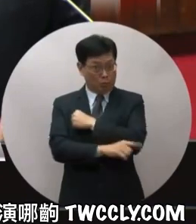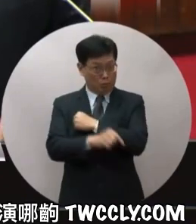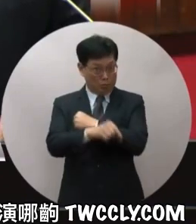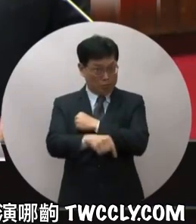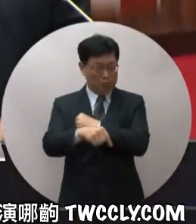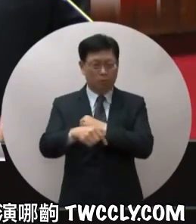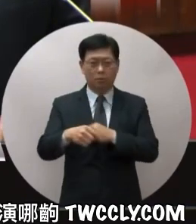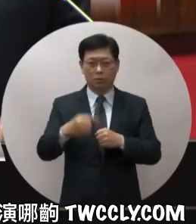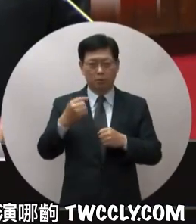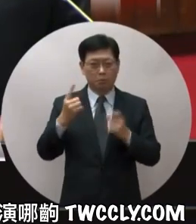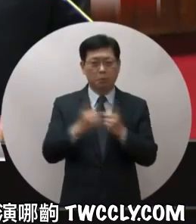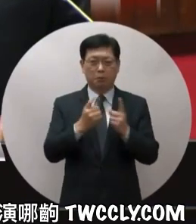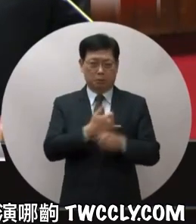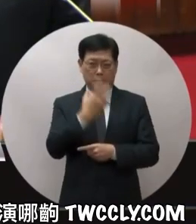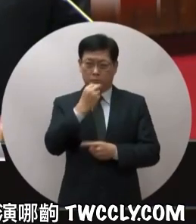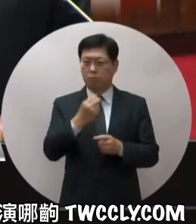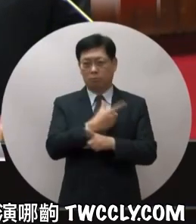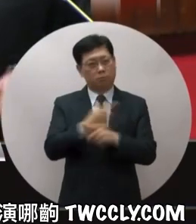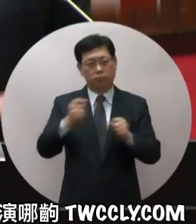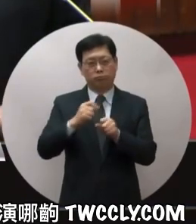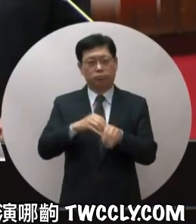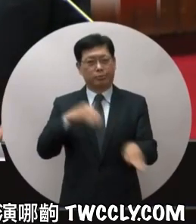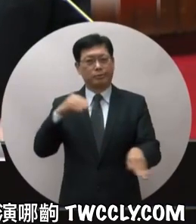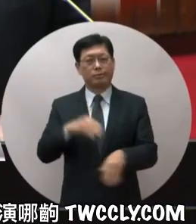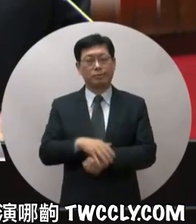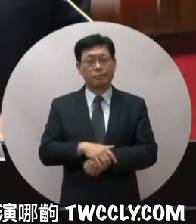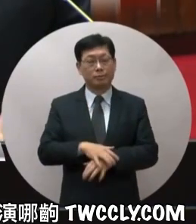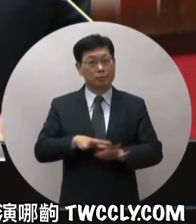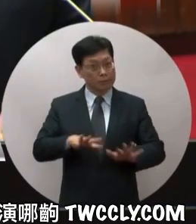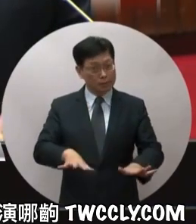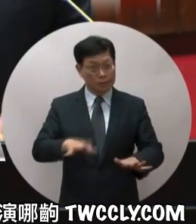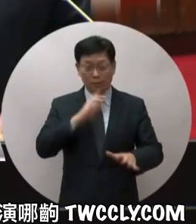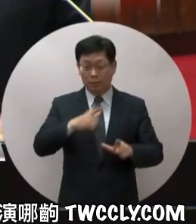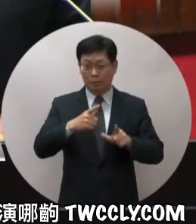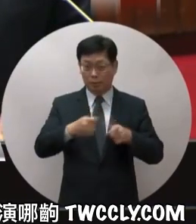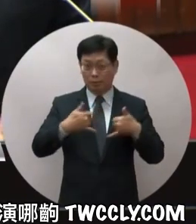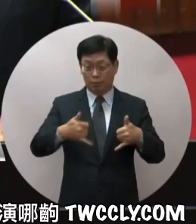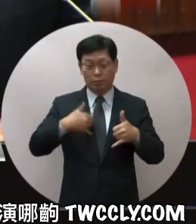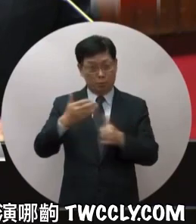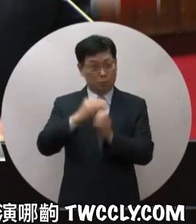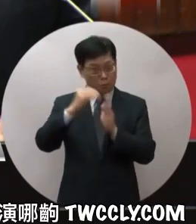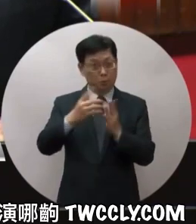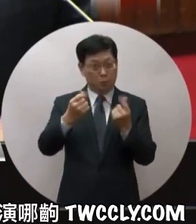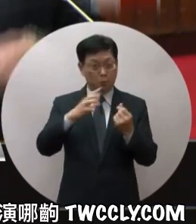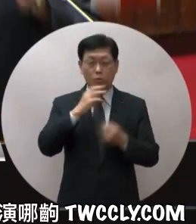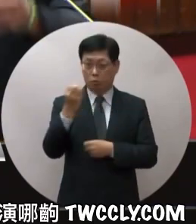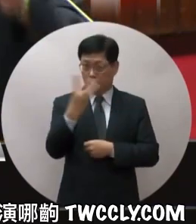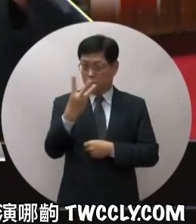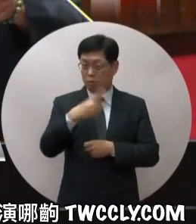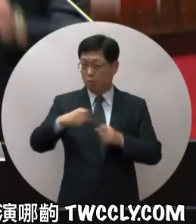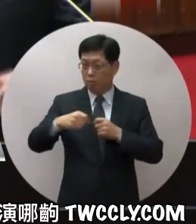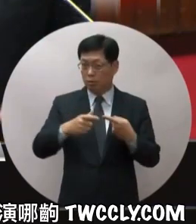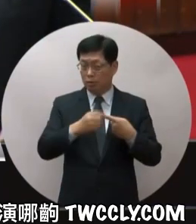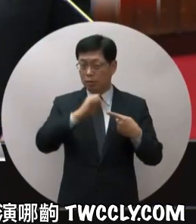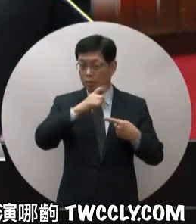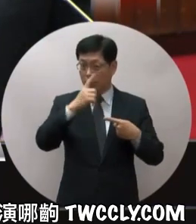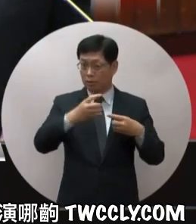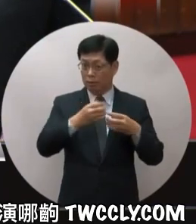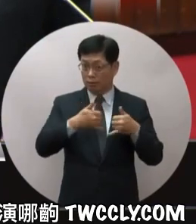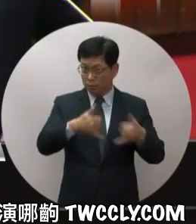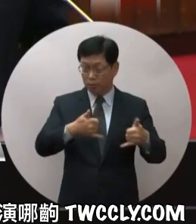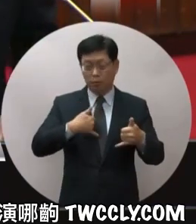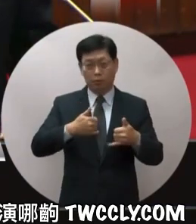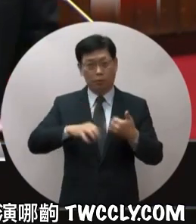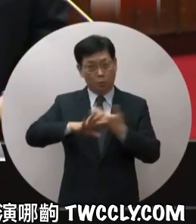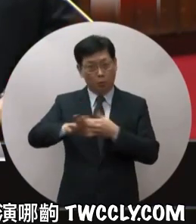逢假日必塞那現在我們公路總局也有評估三條方案出來就是台一線的外環連外道